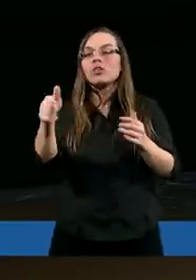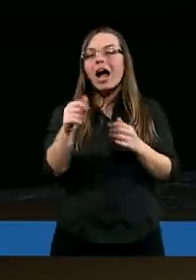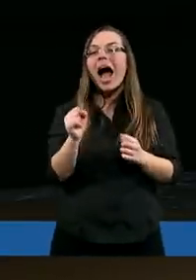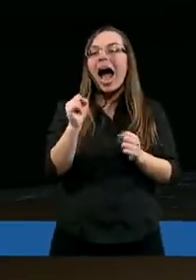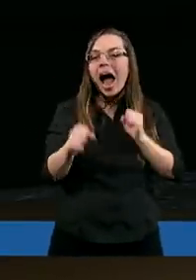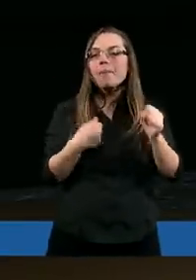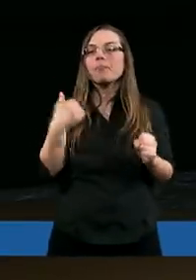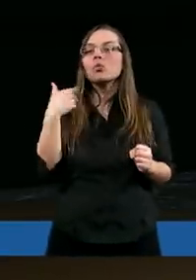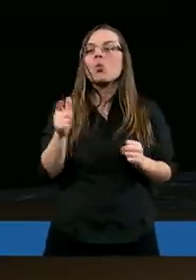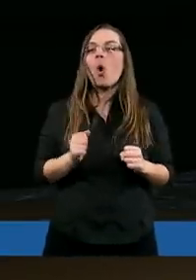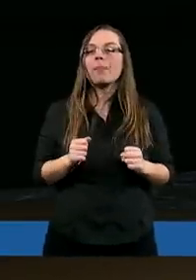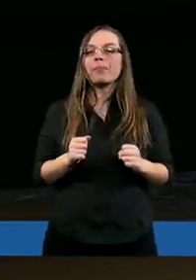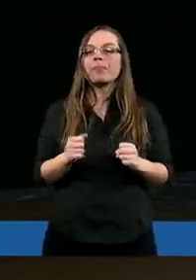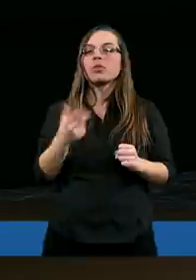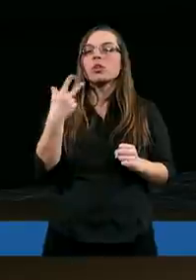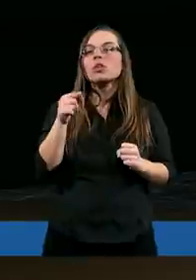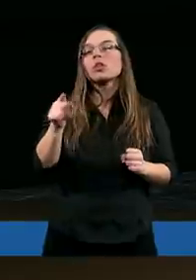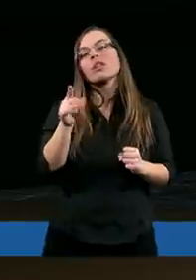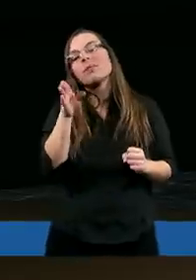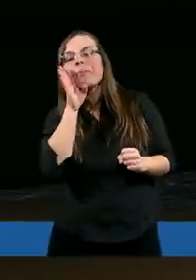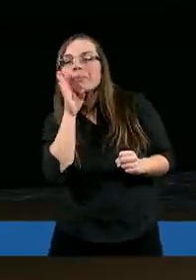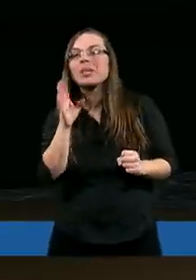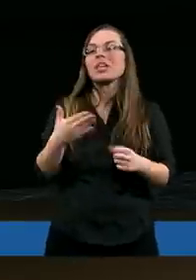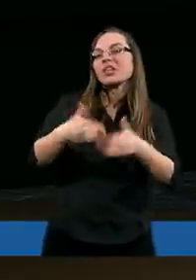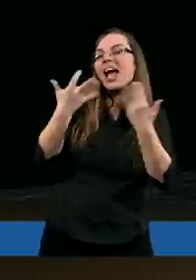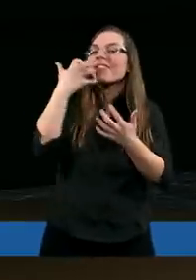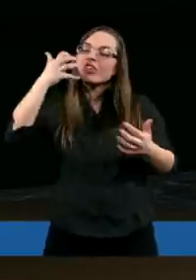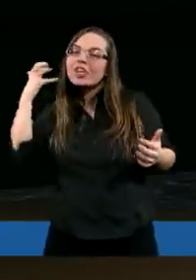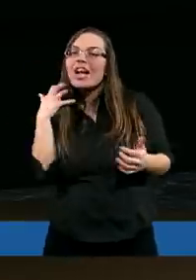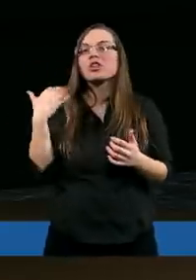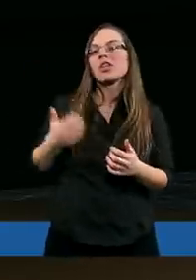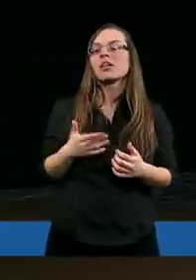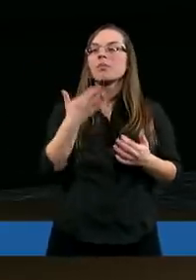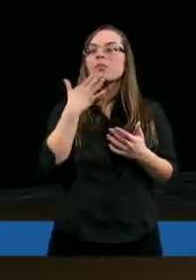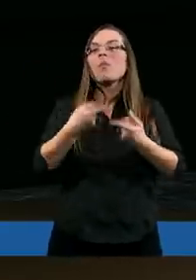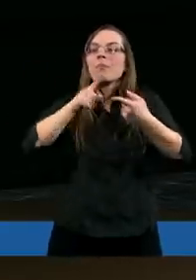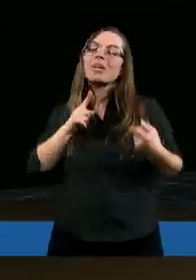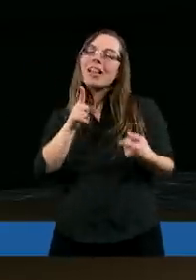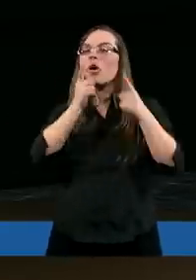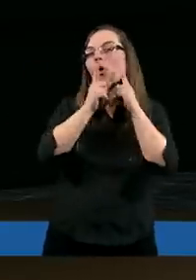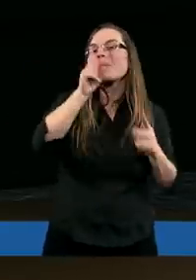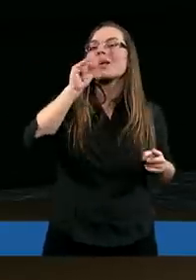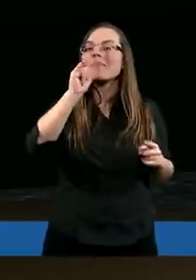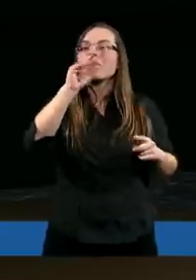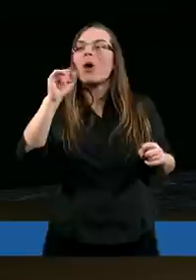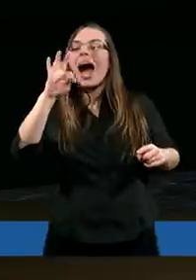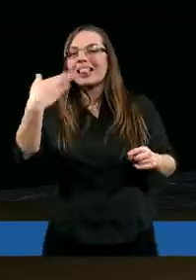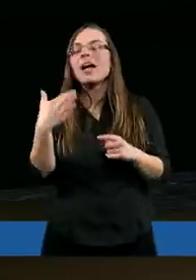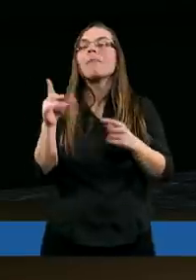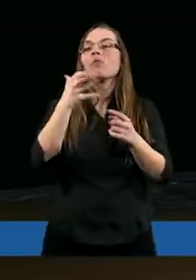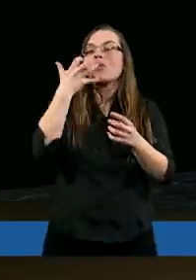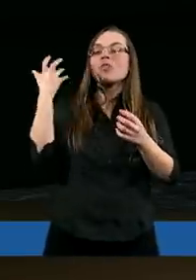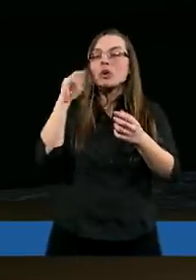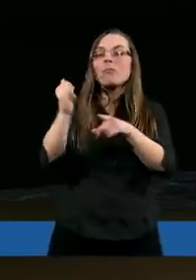padło na prawie dzień wcześniej przed rozmową z Piłatem, bo w piątek rozmawiał